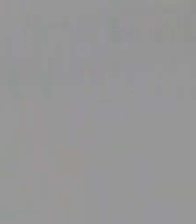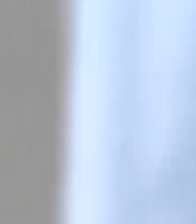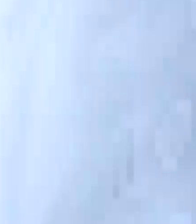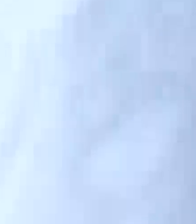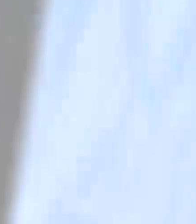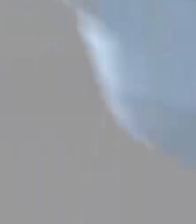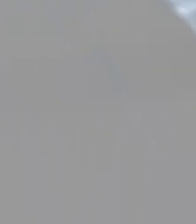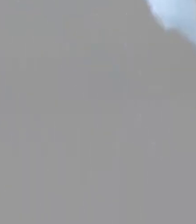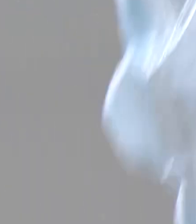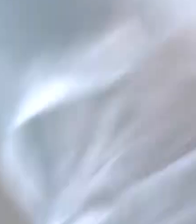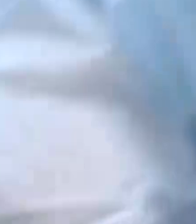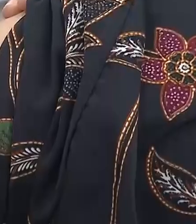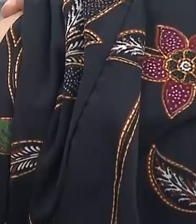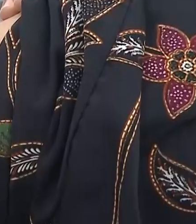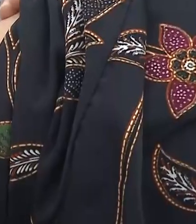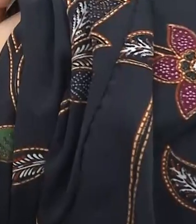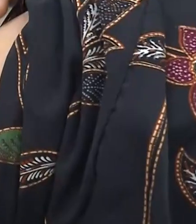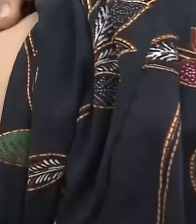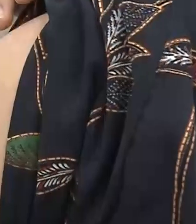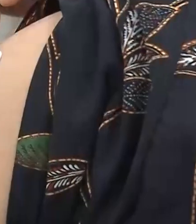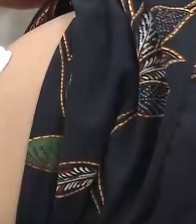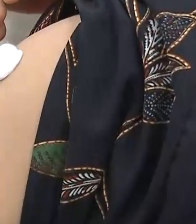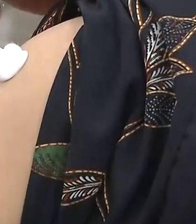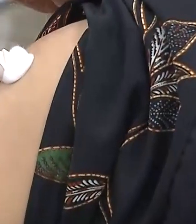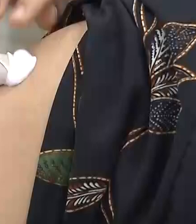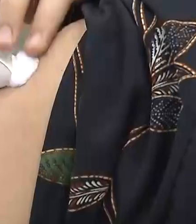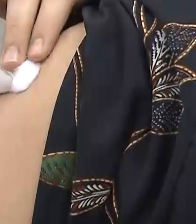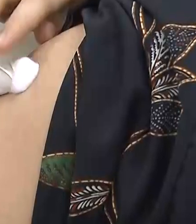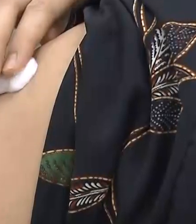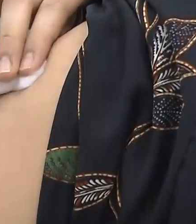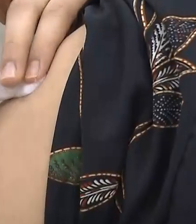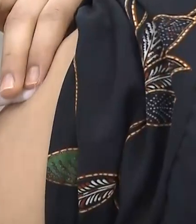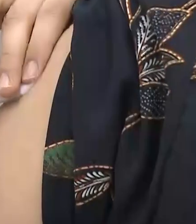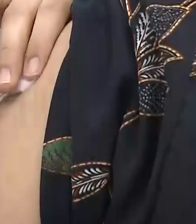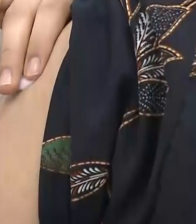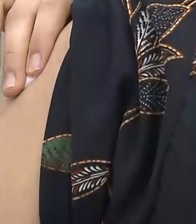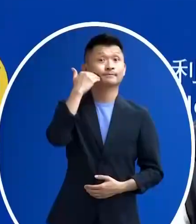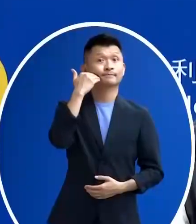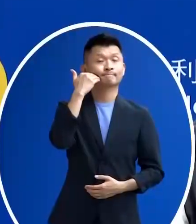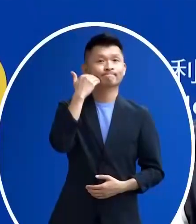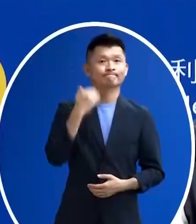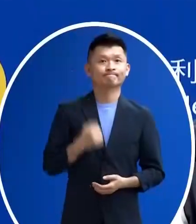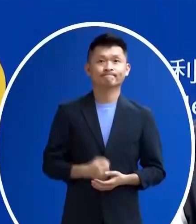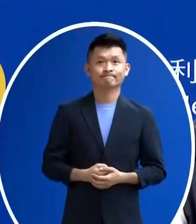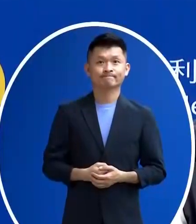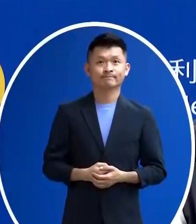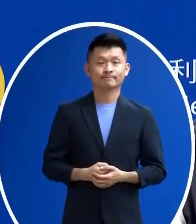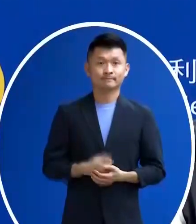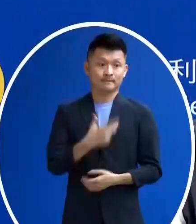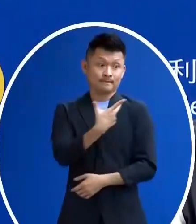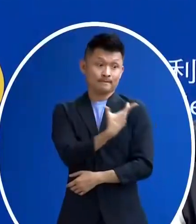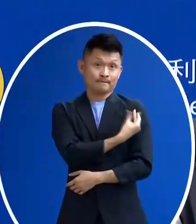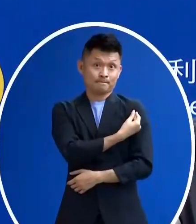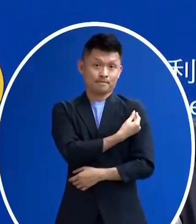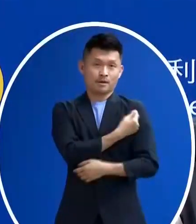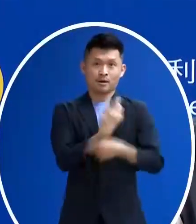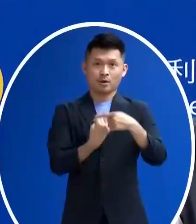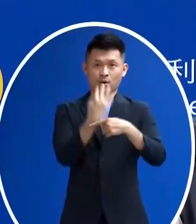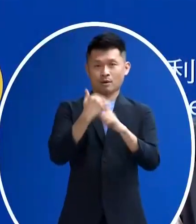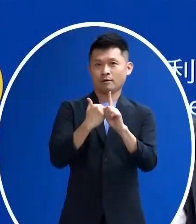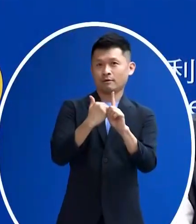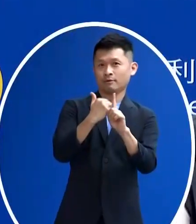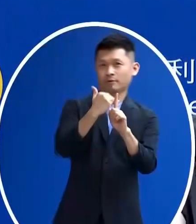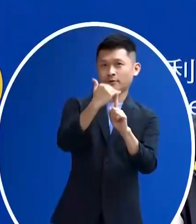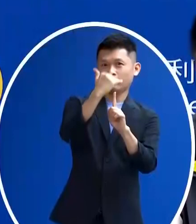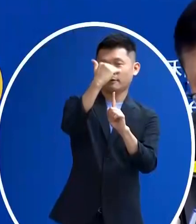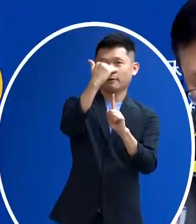成，指挥中心将全数讨论解禁措施，包含像是开放绕境， 顺利达成这个疫苗涵盖率。然后